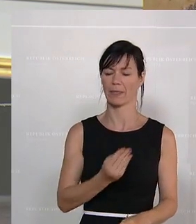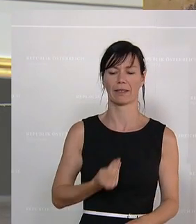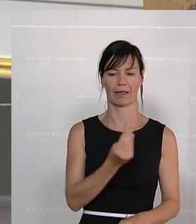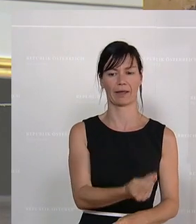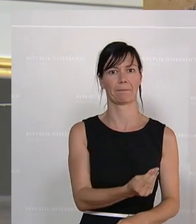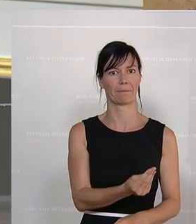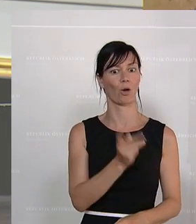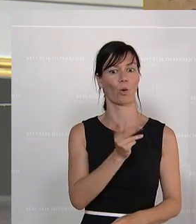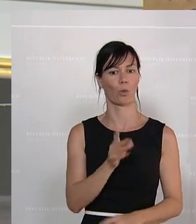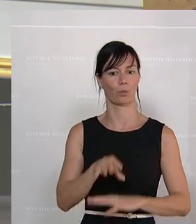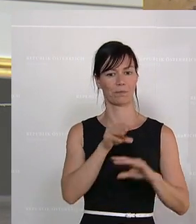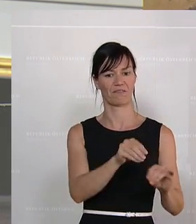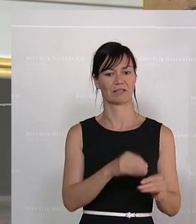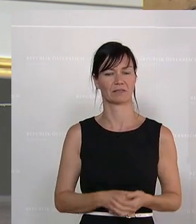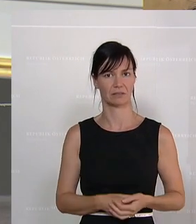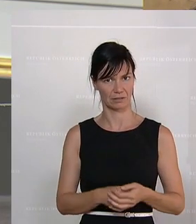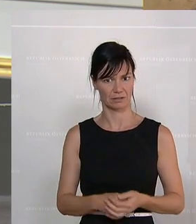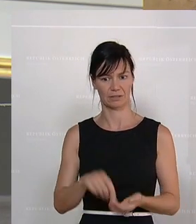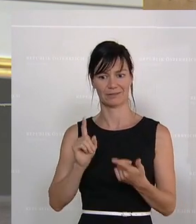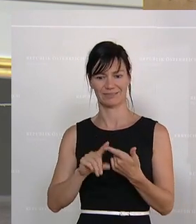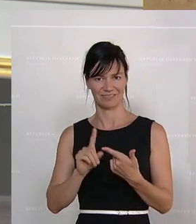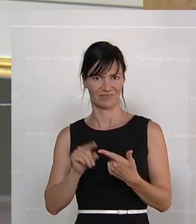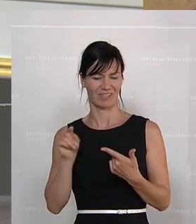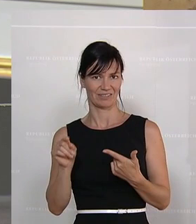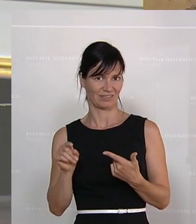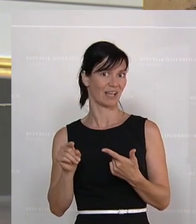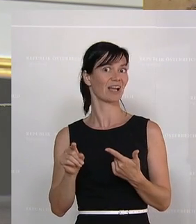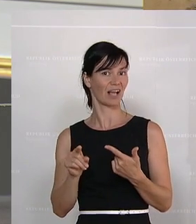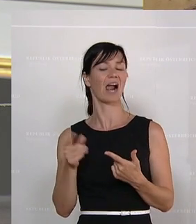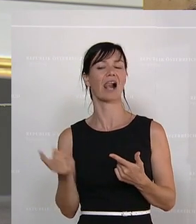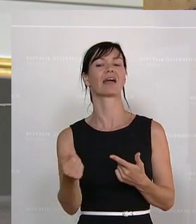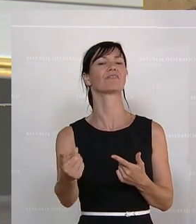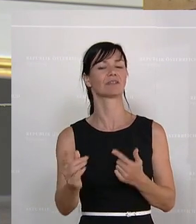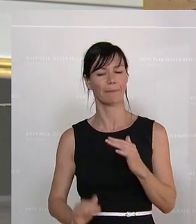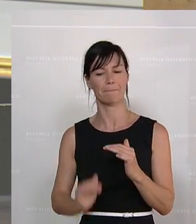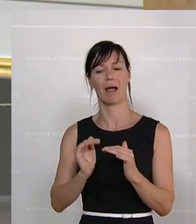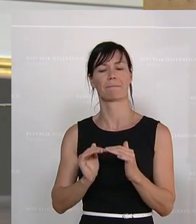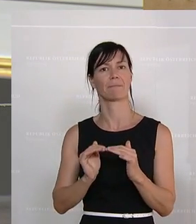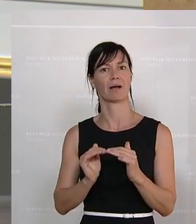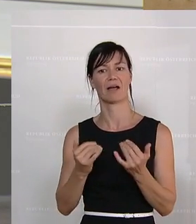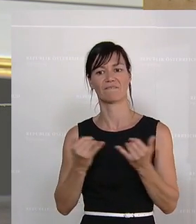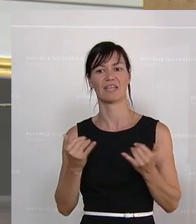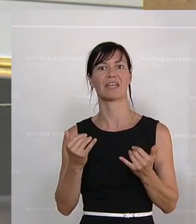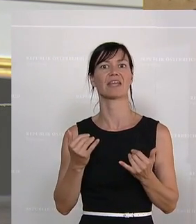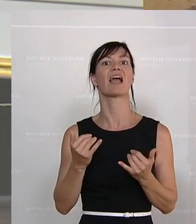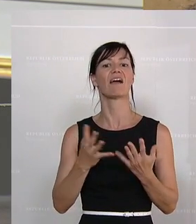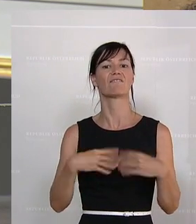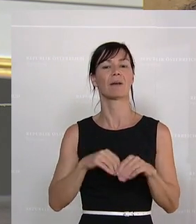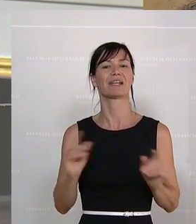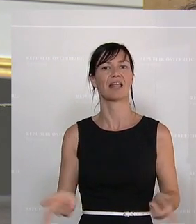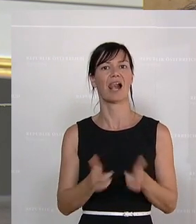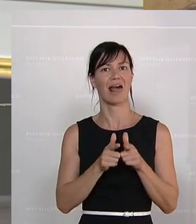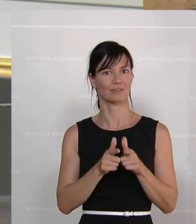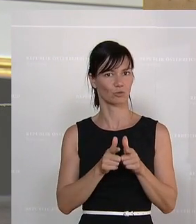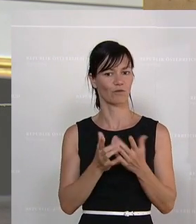indem es ihnen aufs konto überwiesen wird und zum zweiten geht es um langfristig entlastungen in form von valorisierung der familienleistungen die